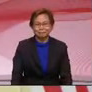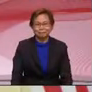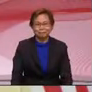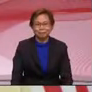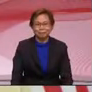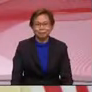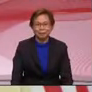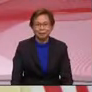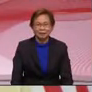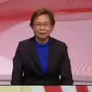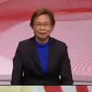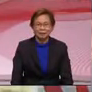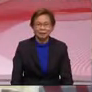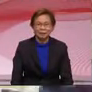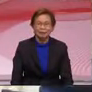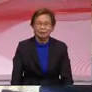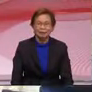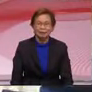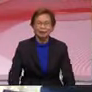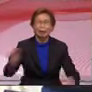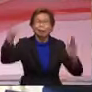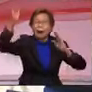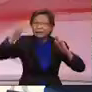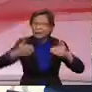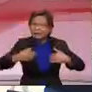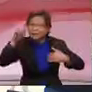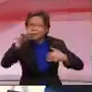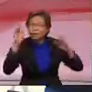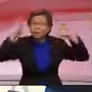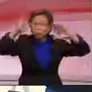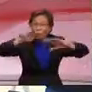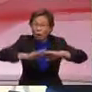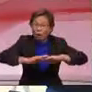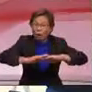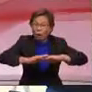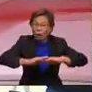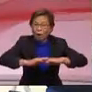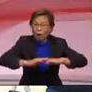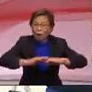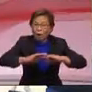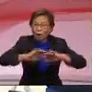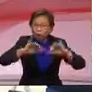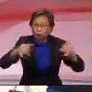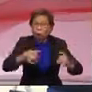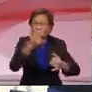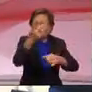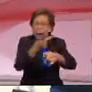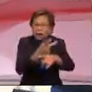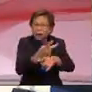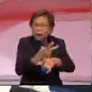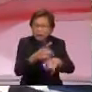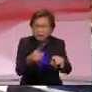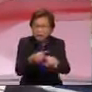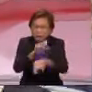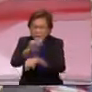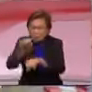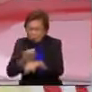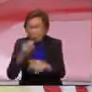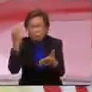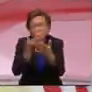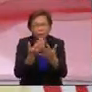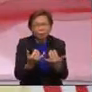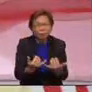Sri, satu soalan je. Adakah Malaysia akan buat solat Jumaat dua sesi seperti Singapura, Tok Sri? Setakat hari